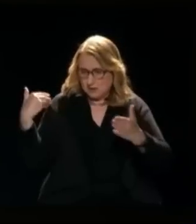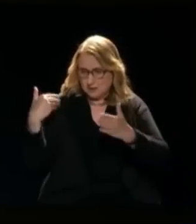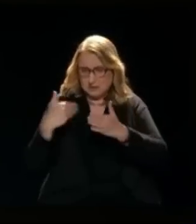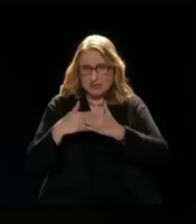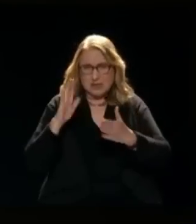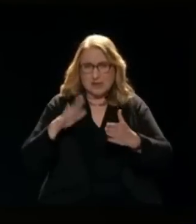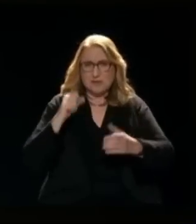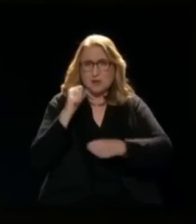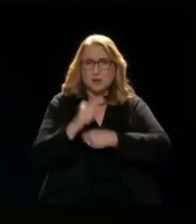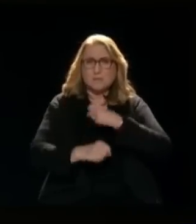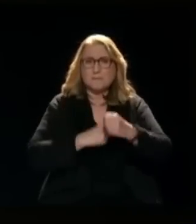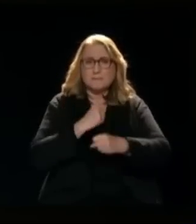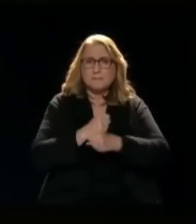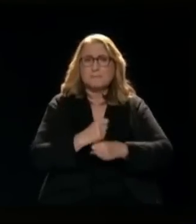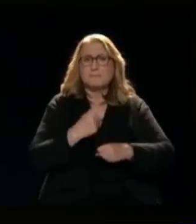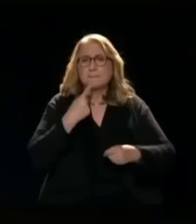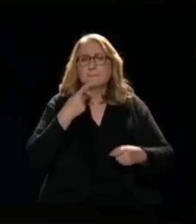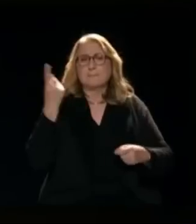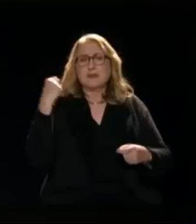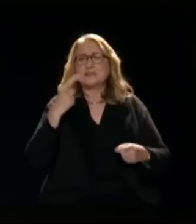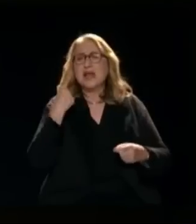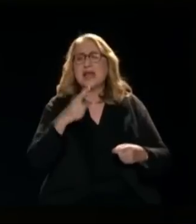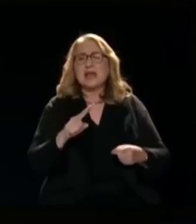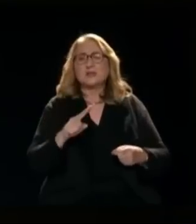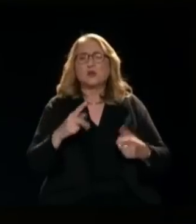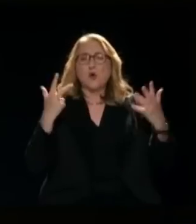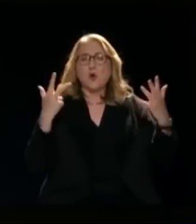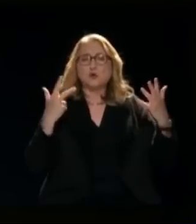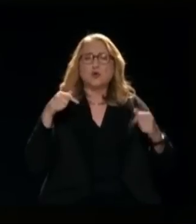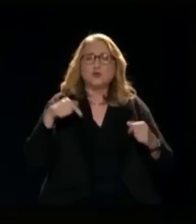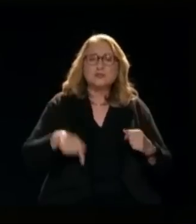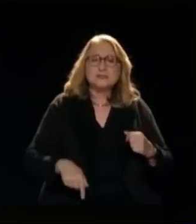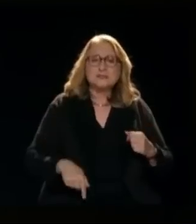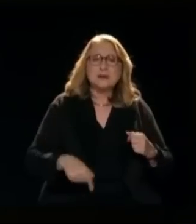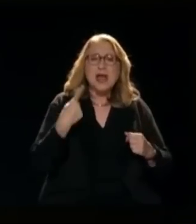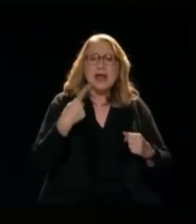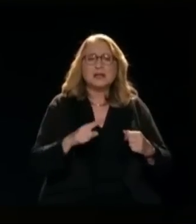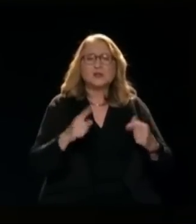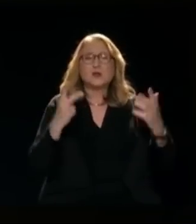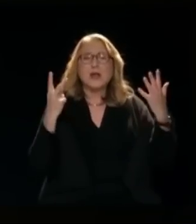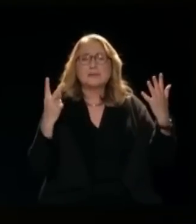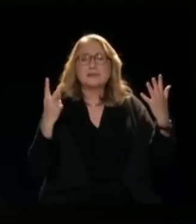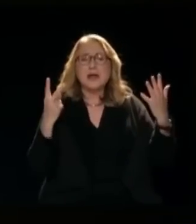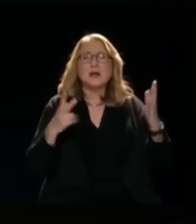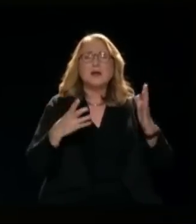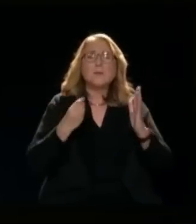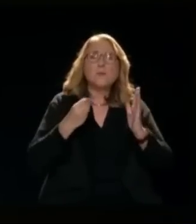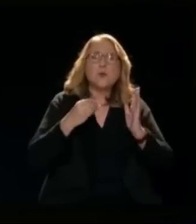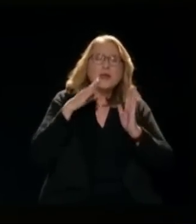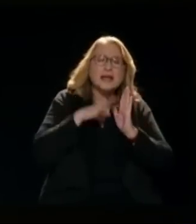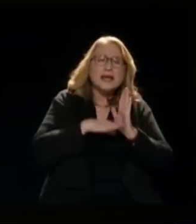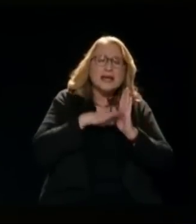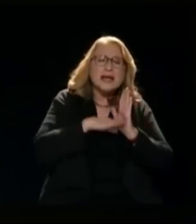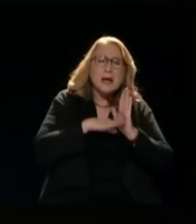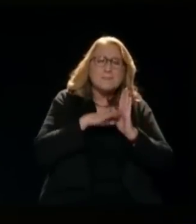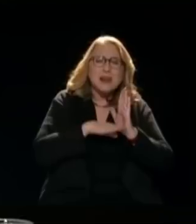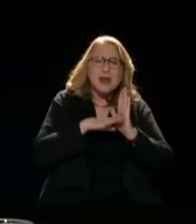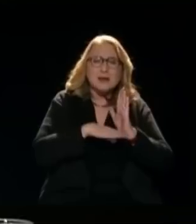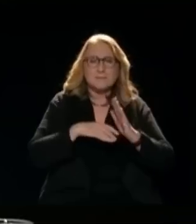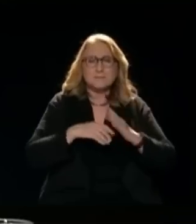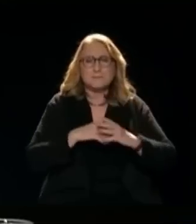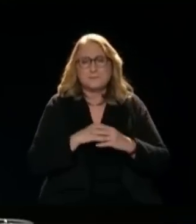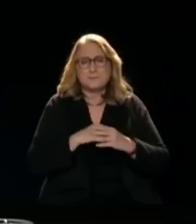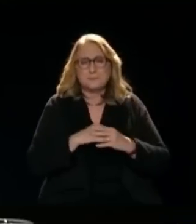ιδίως εξαιρετικά στο χαμηλά, μπά. Πέρυσι 108 θέση, φέτος 107. Ναι. Πάρα πολύ χαμηλά, πραγματικά πάρα πολύ χαμηλά. Λοιπόν,